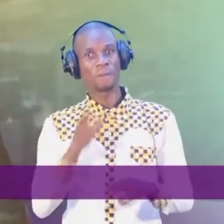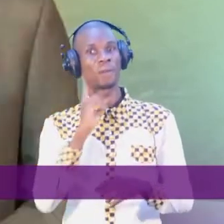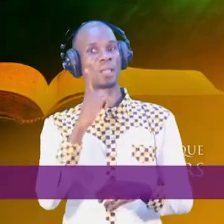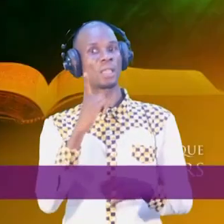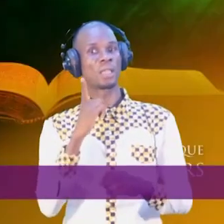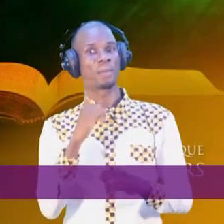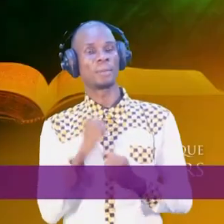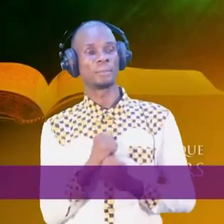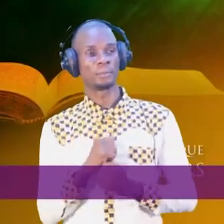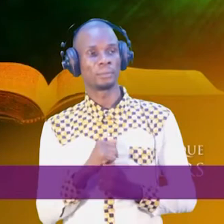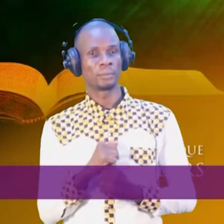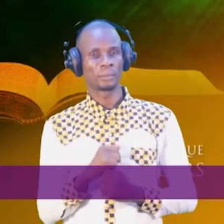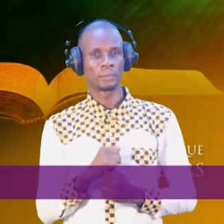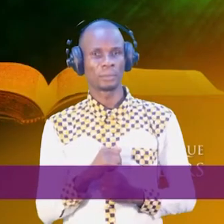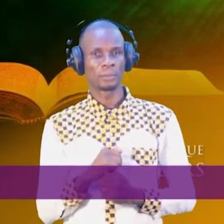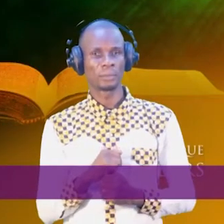alobi bana mike